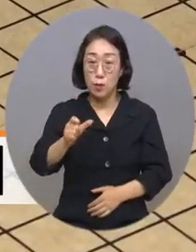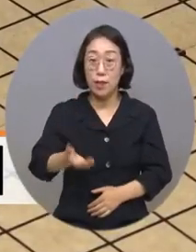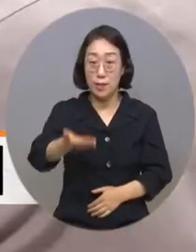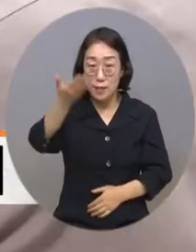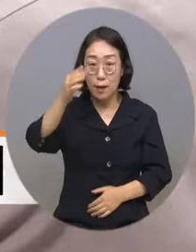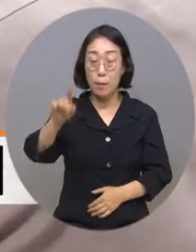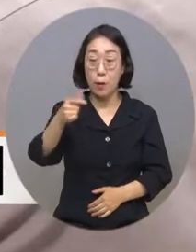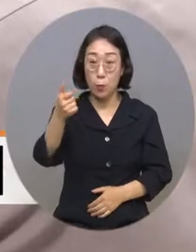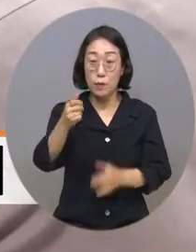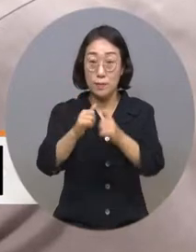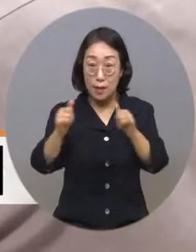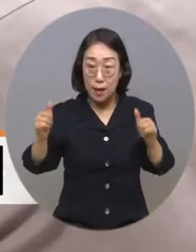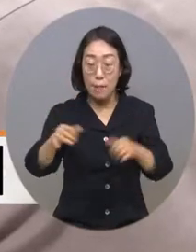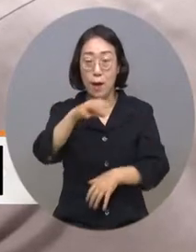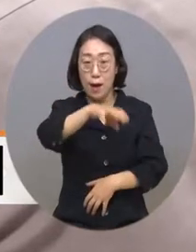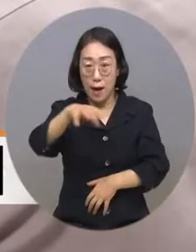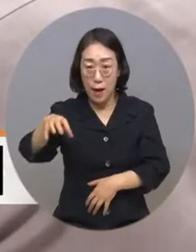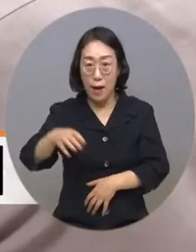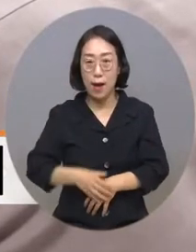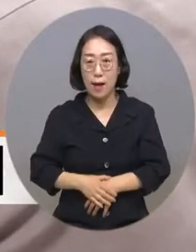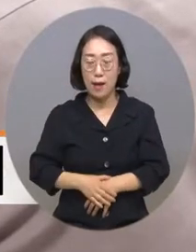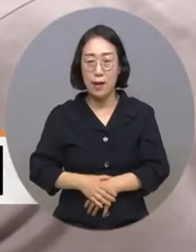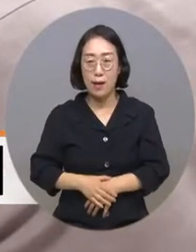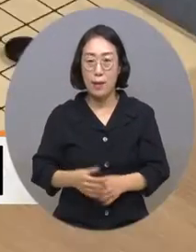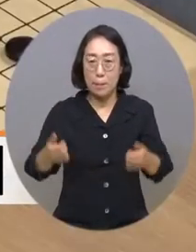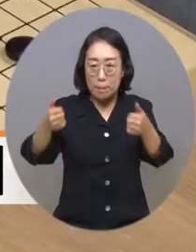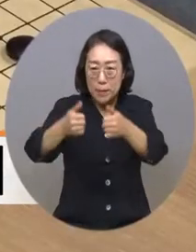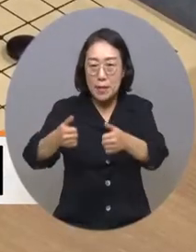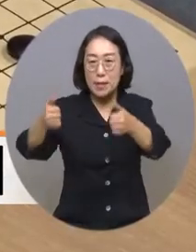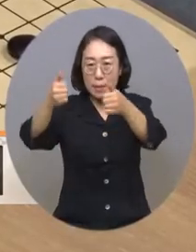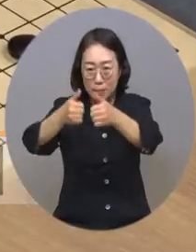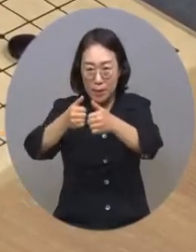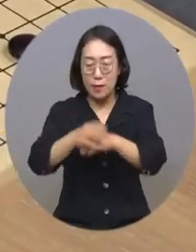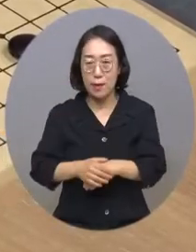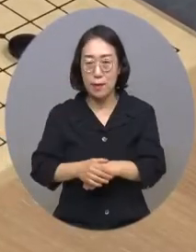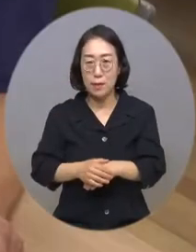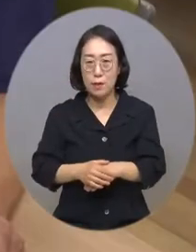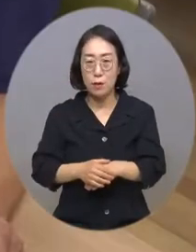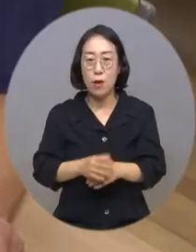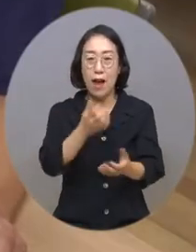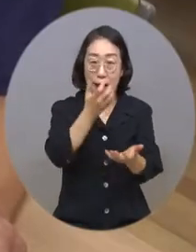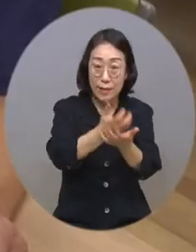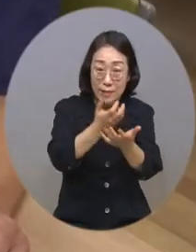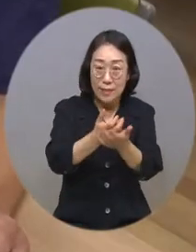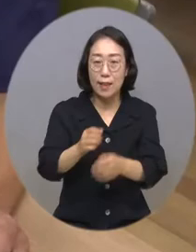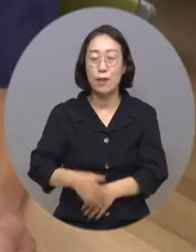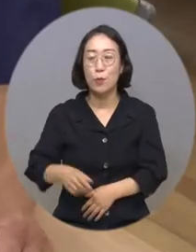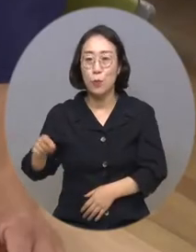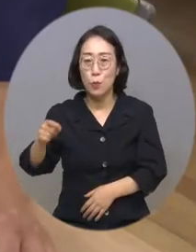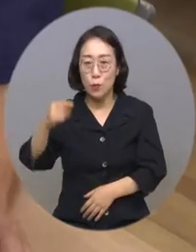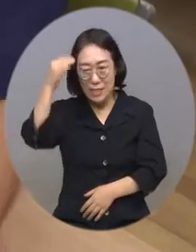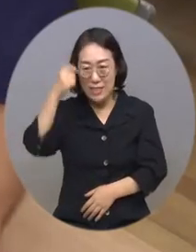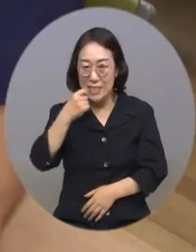노인이 각 지역의 경로당 예선을 거친 뒤 장기와 바둑 대결을 펼쳤습니다.